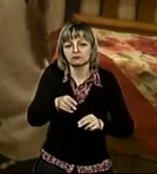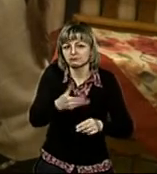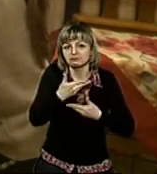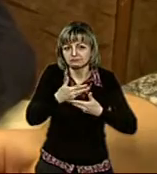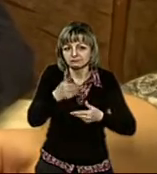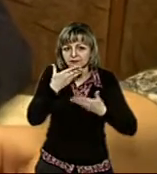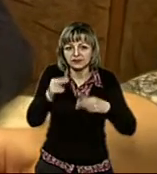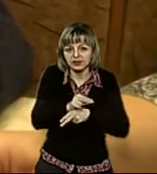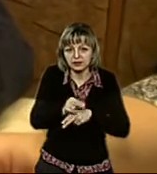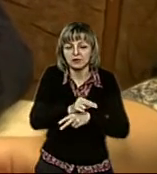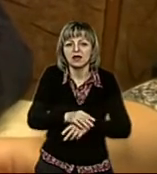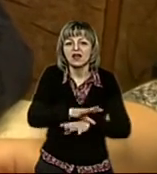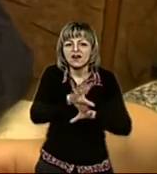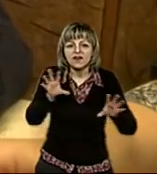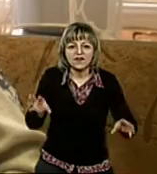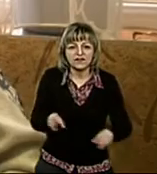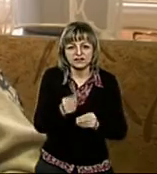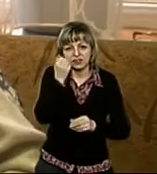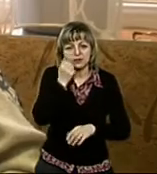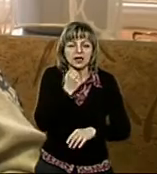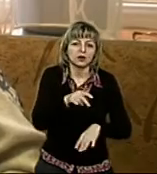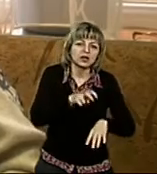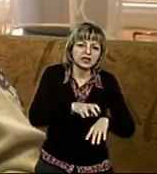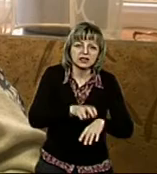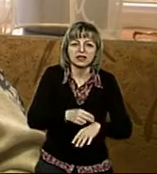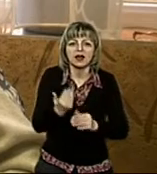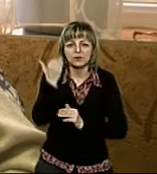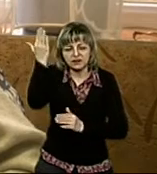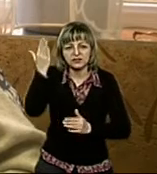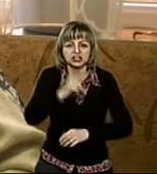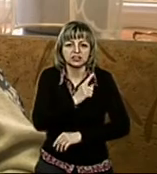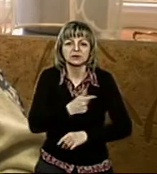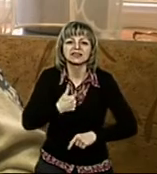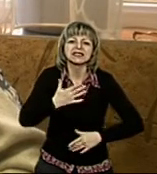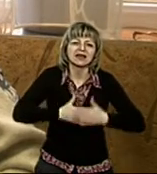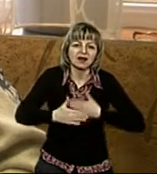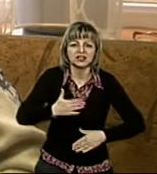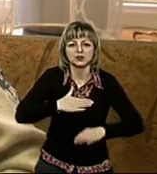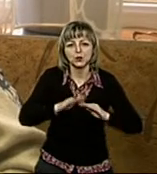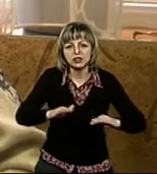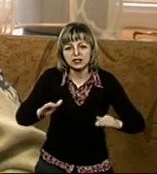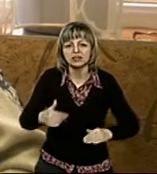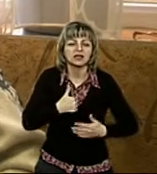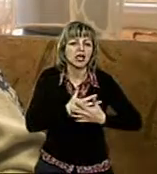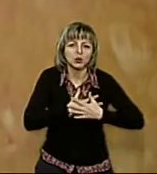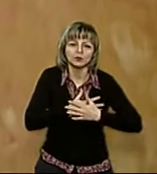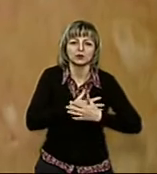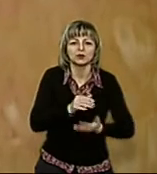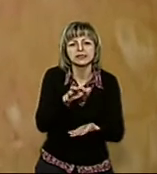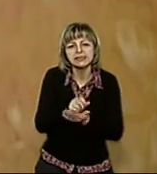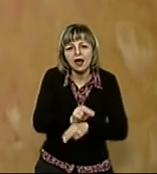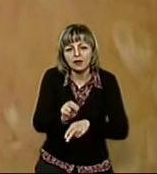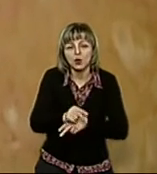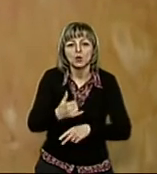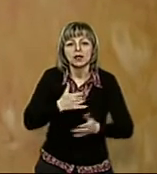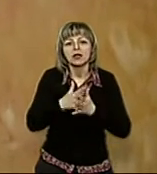сім'ї, лікарям і вищим силам, каже жінка. Це моя радість, мої діти, я їх дуже люблю і займаюся ними. Зараз в мене просто